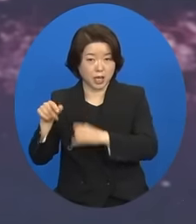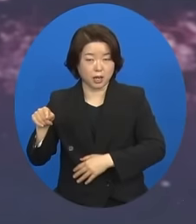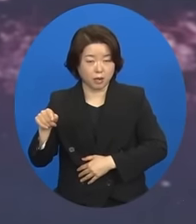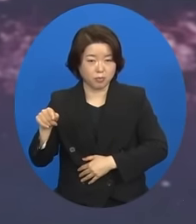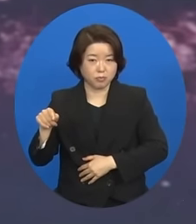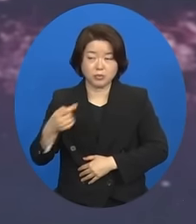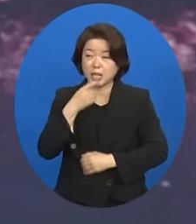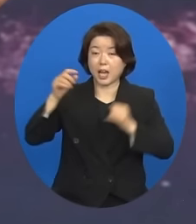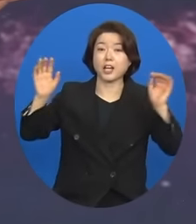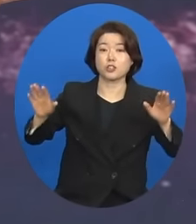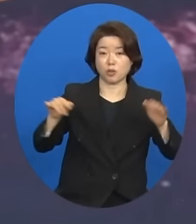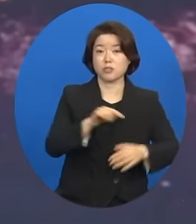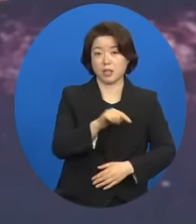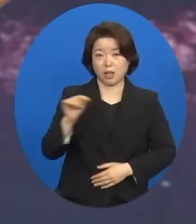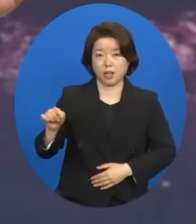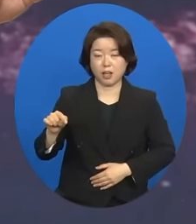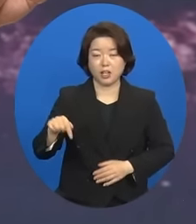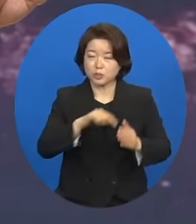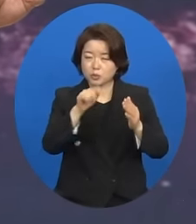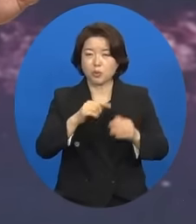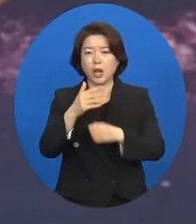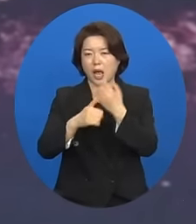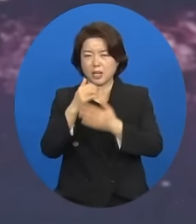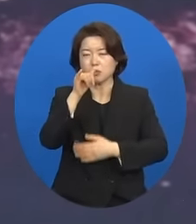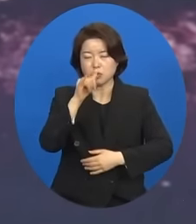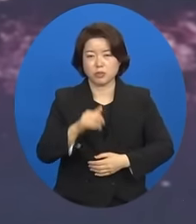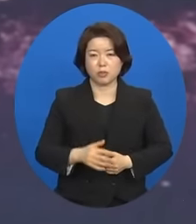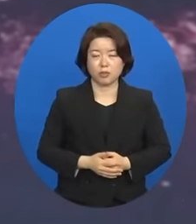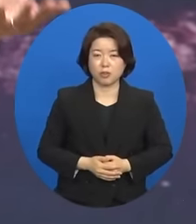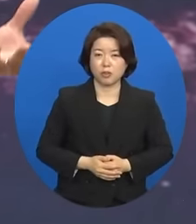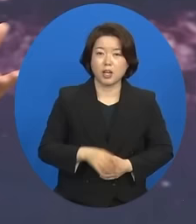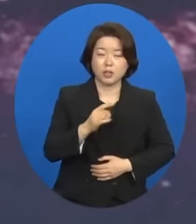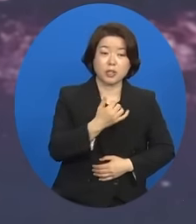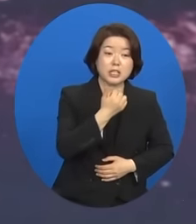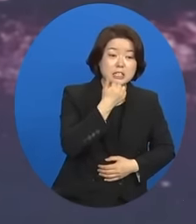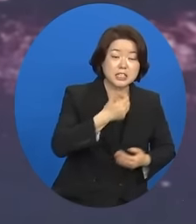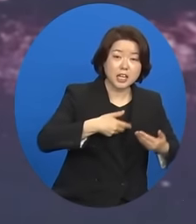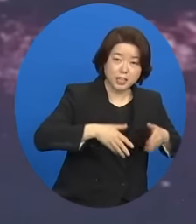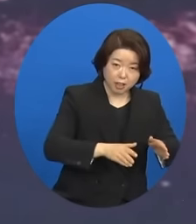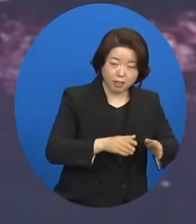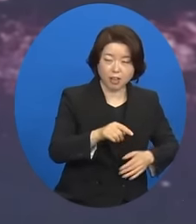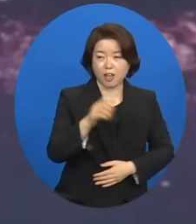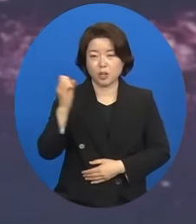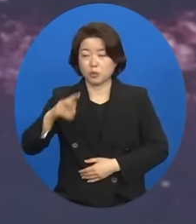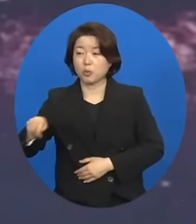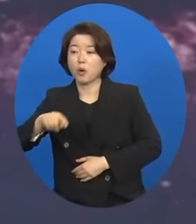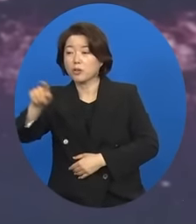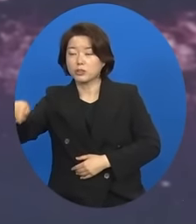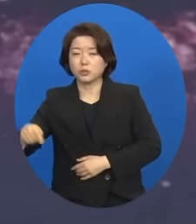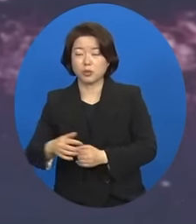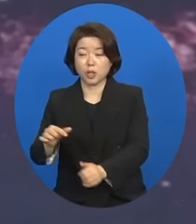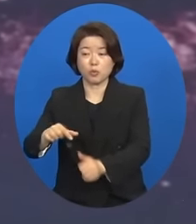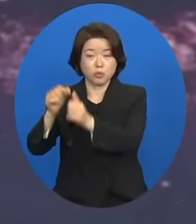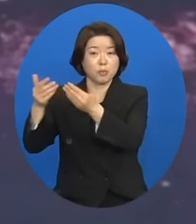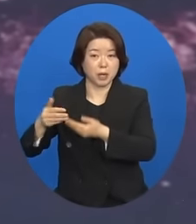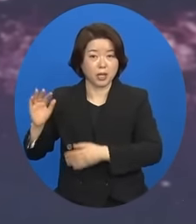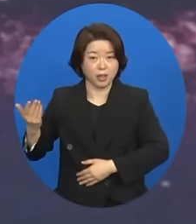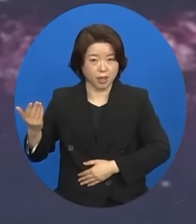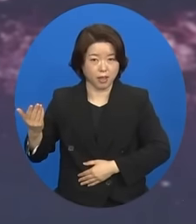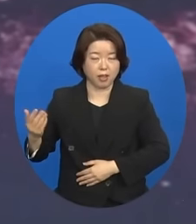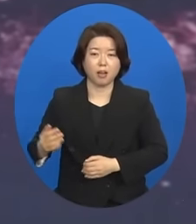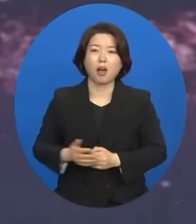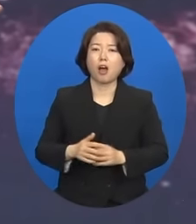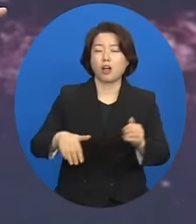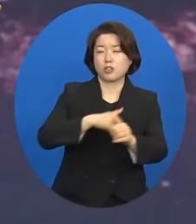계셨습니다 그들을 통해서 하나님이 약속을 듣죠 이삭이 태어날 거야 또한 그들을 통해서 구원을 받게 됩니다 그니까 우리